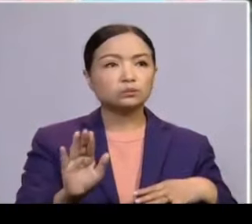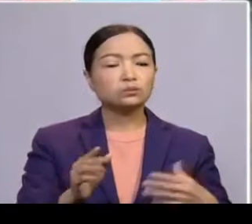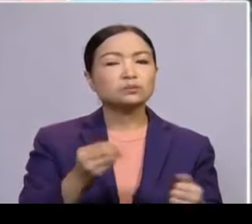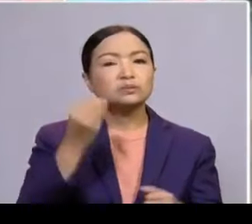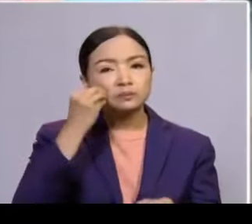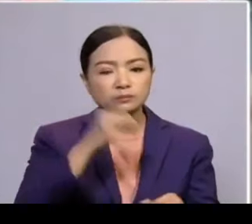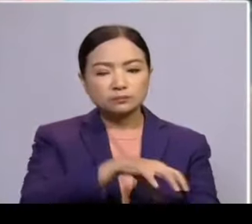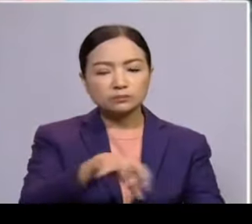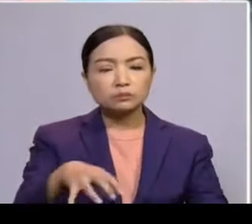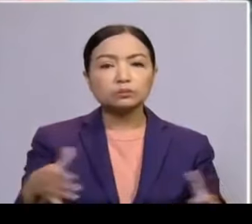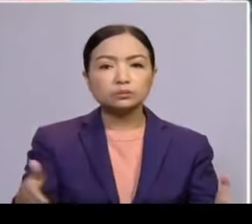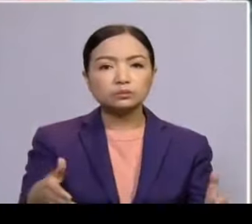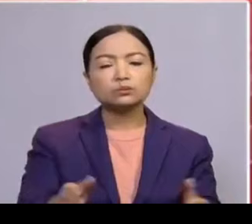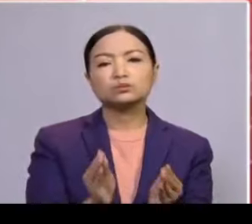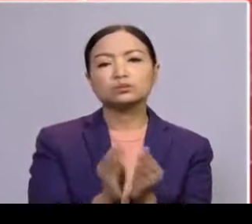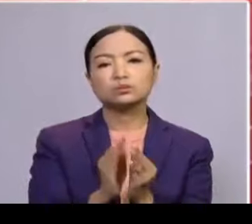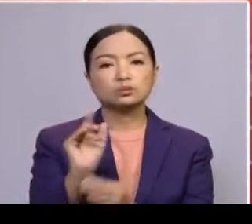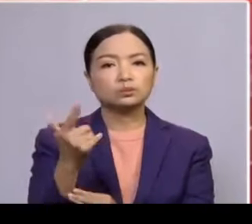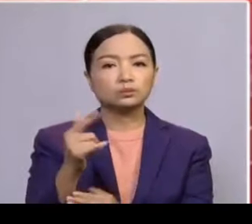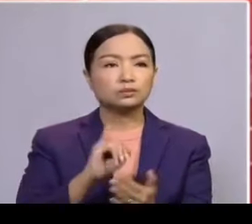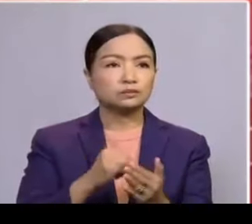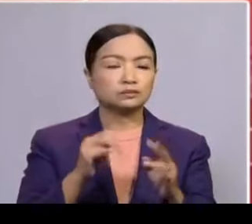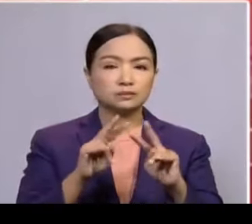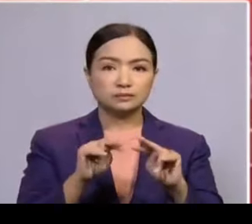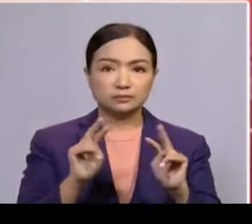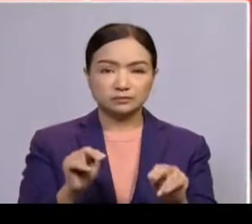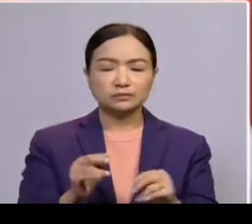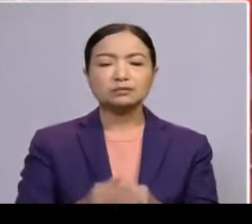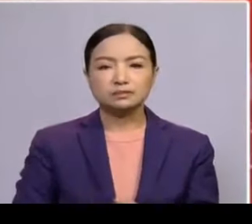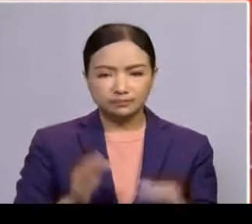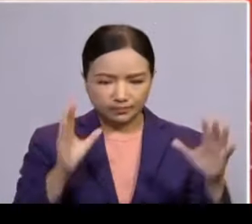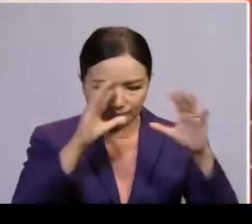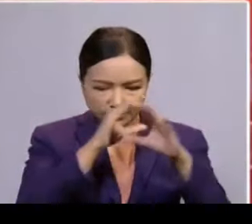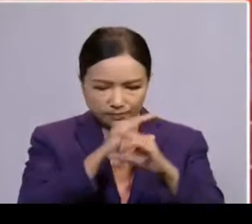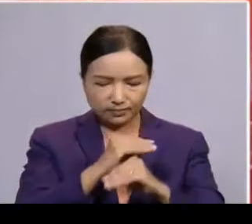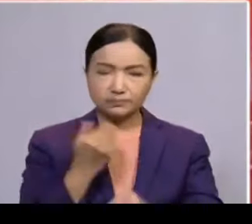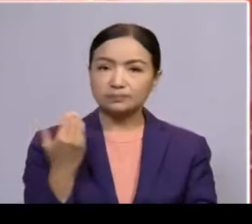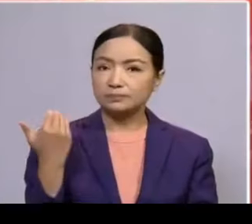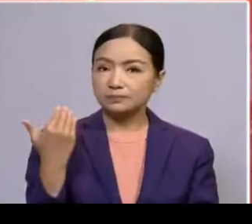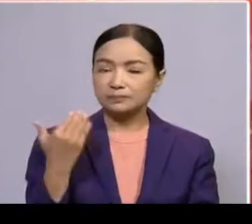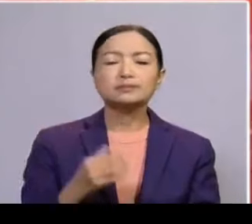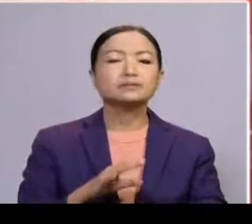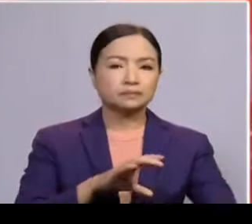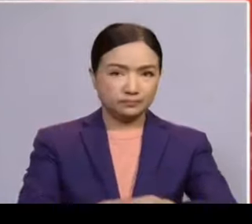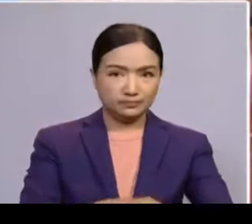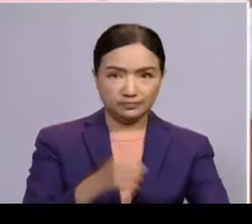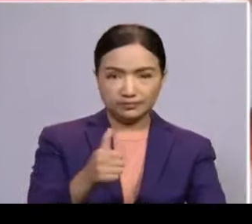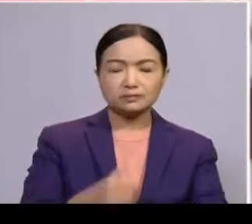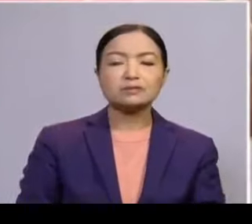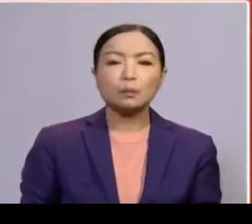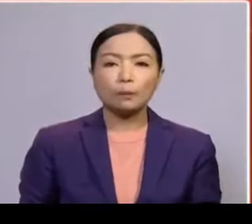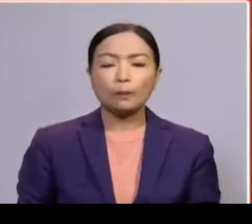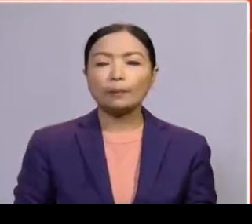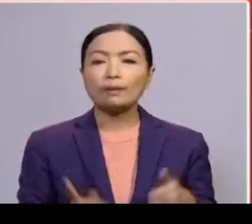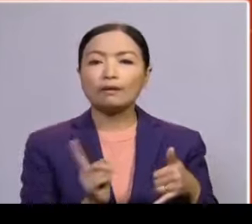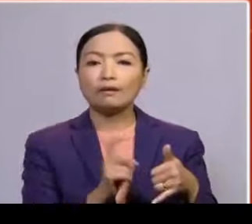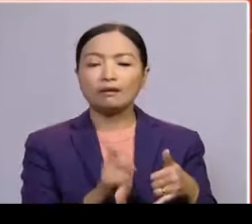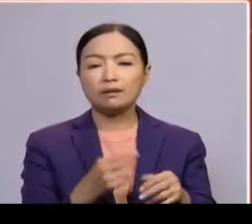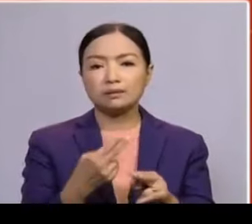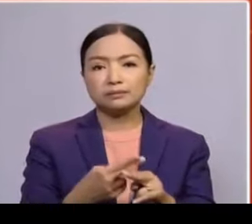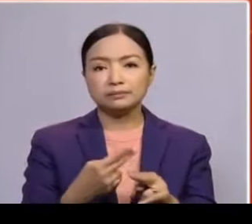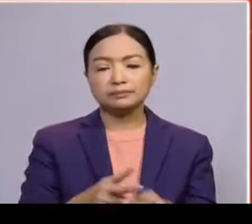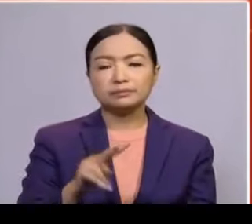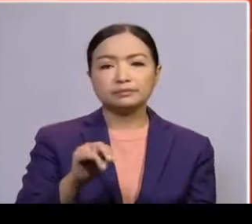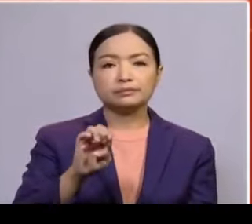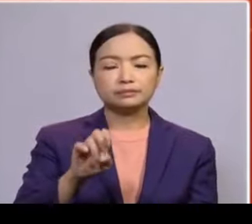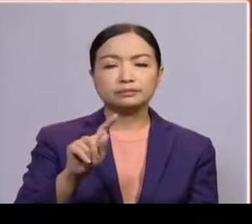ในหมู่บ้านเอื้ออาทรบางบัวทองจังหวัดนนทบุรีกลางดึกคืนที่ผ่านมานี่เองนะคะไปสอบสวนเนี่ยทราบว่าชื่อว่า